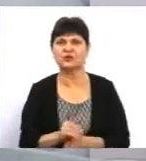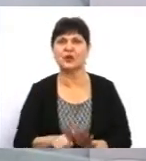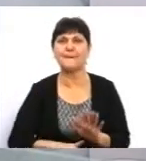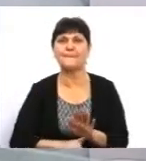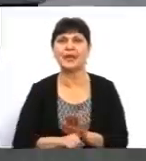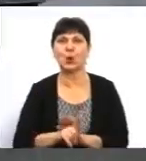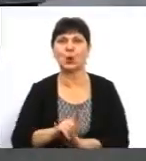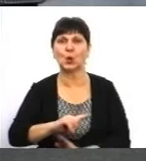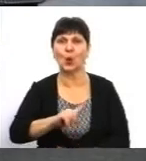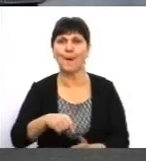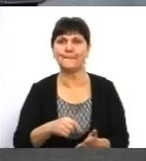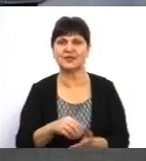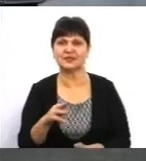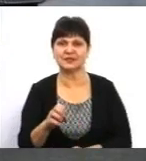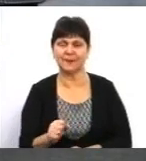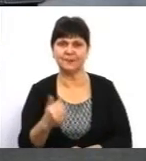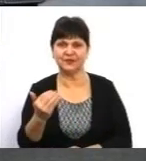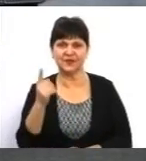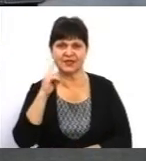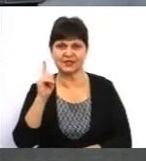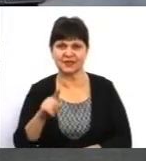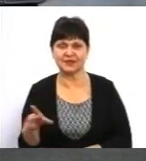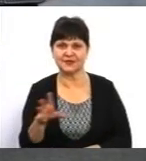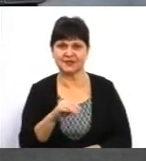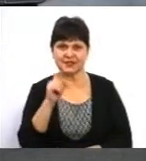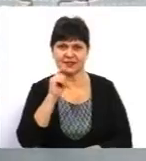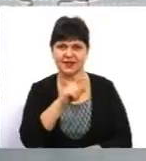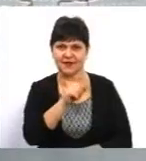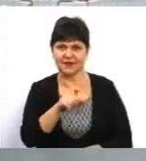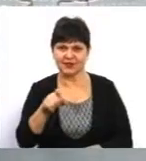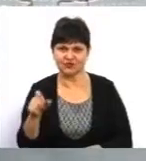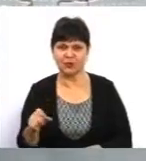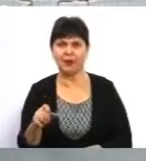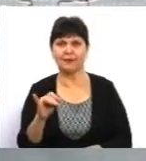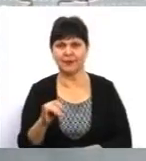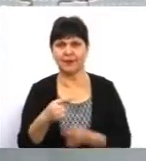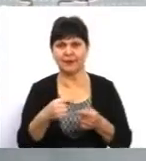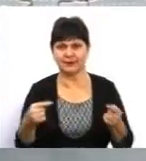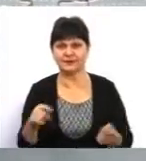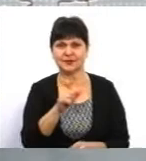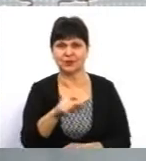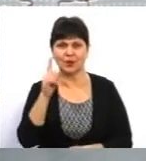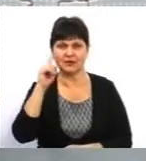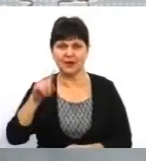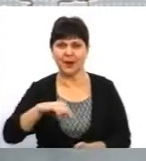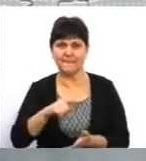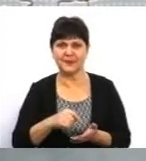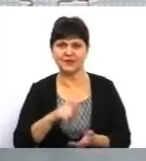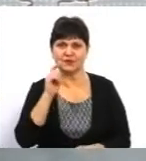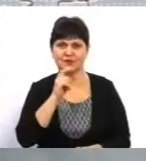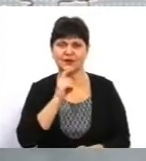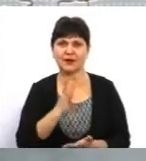міста? Ну, ви знаєте, я думаю, що всі вінничани, і не тільки вінничани, знають, що місто Вінниця є містом